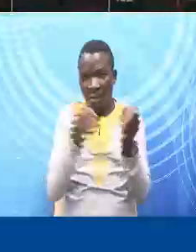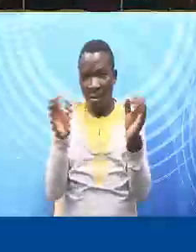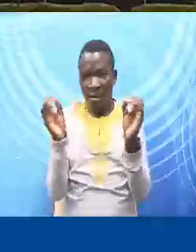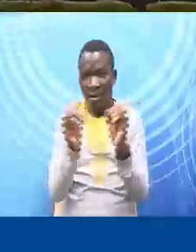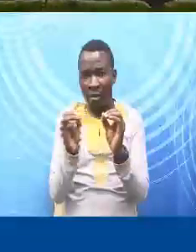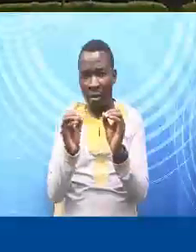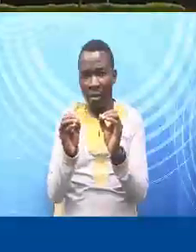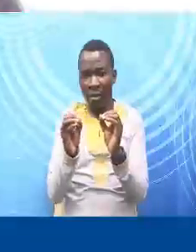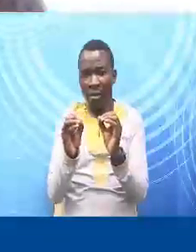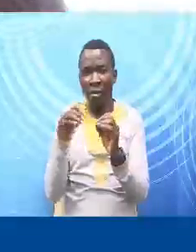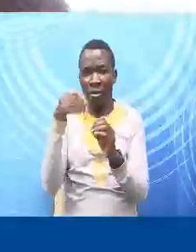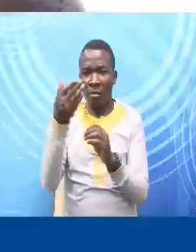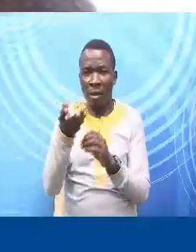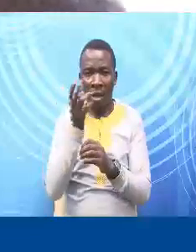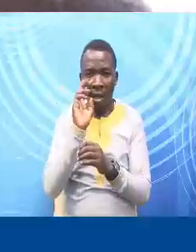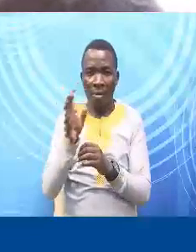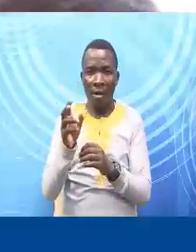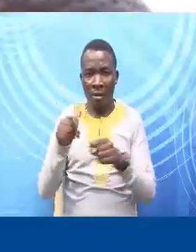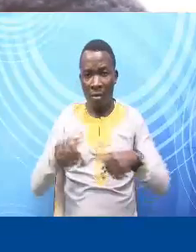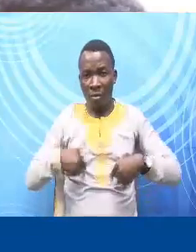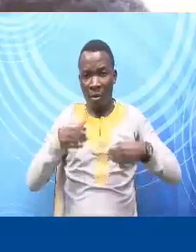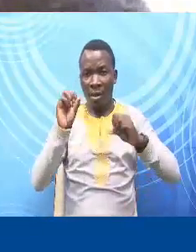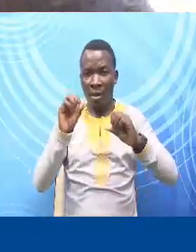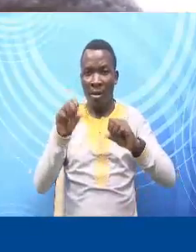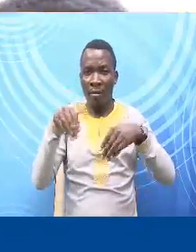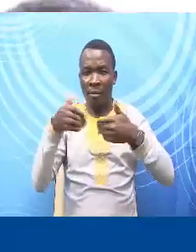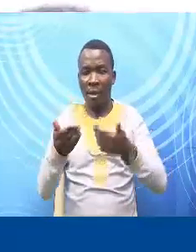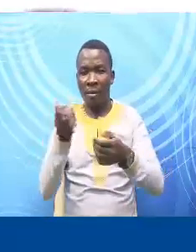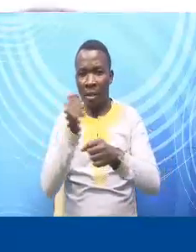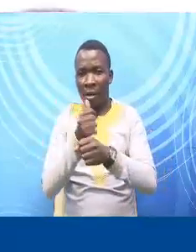duha ikaba yabonye ko tumerewe